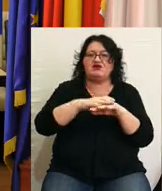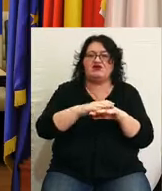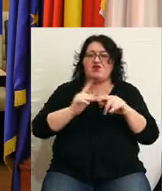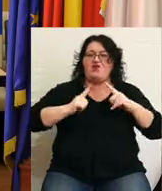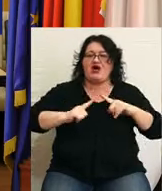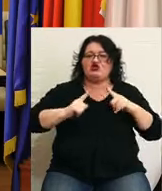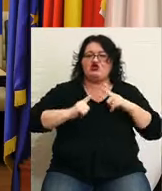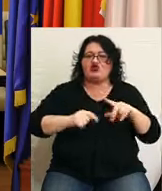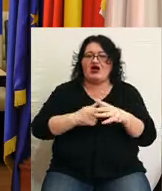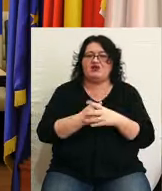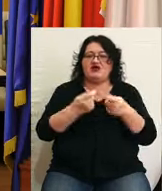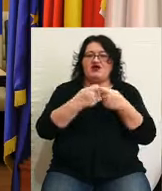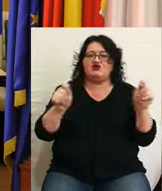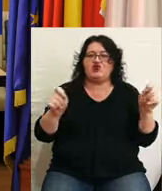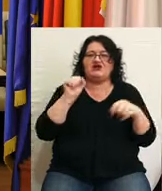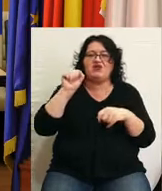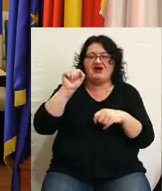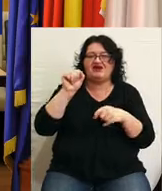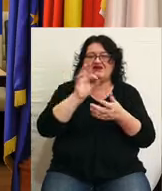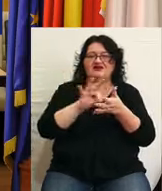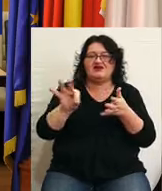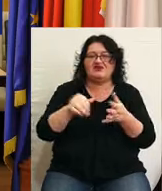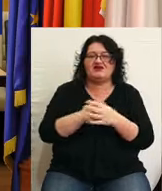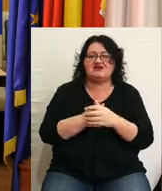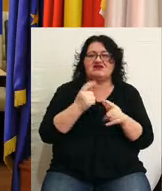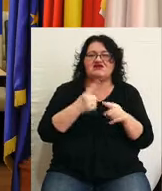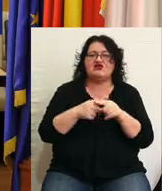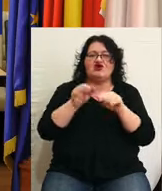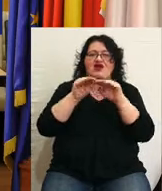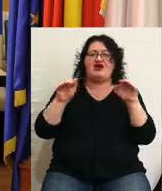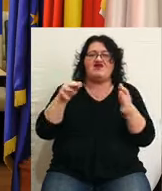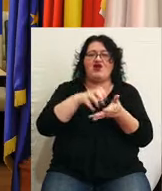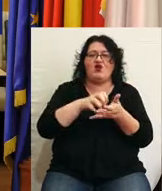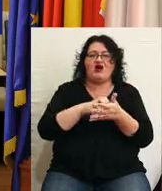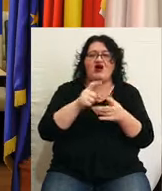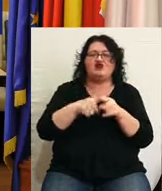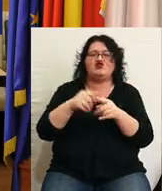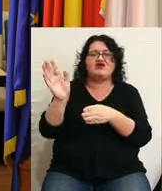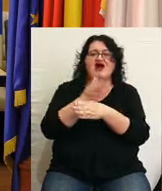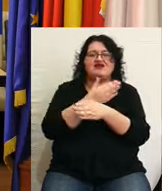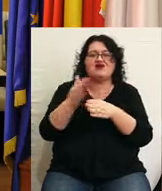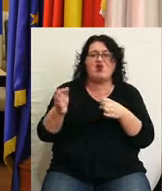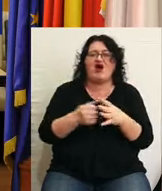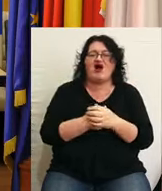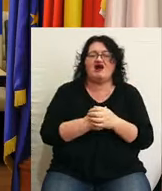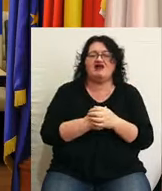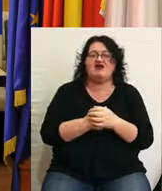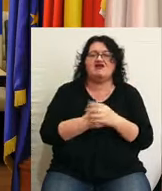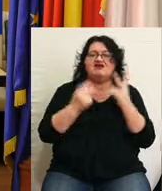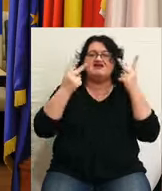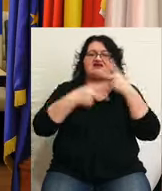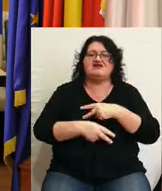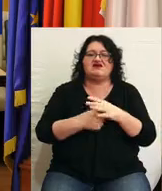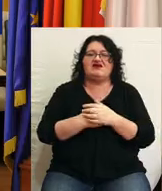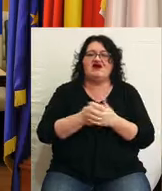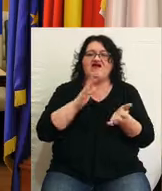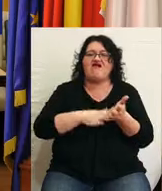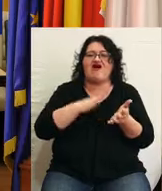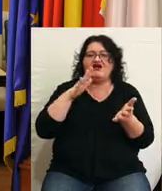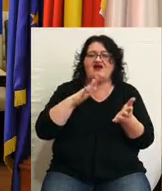aștept ca toate partidele, și la nivel local, și la nivel național, să înțeleagă